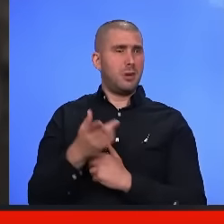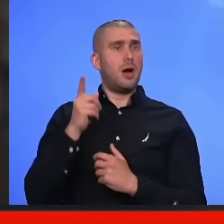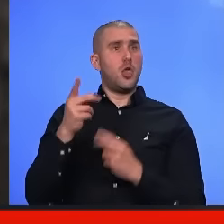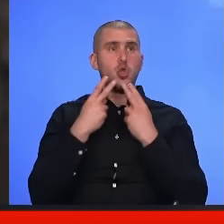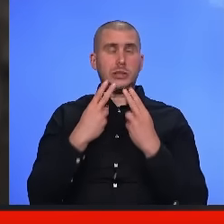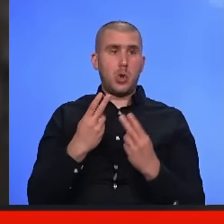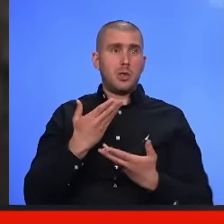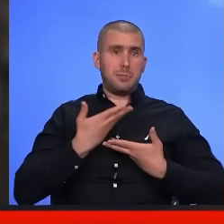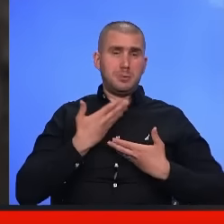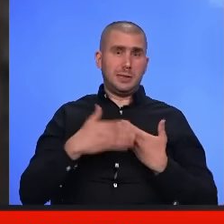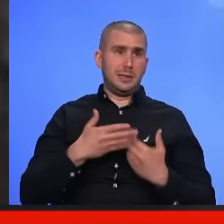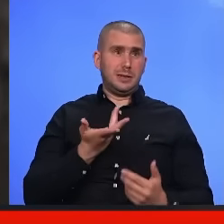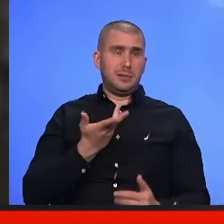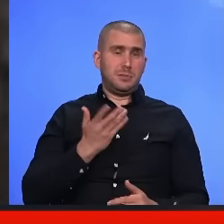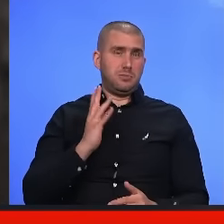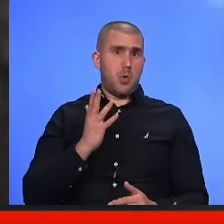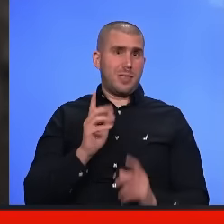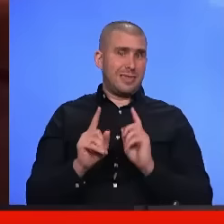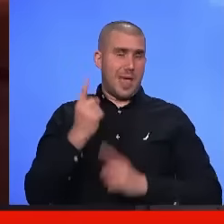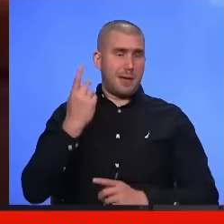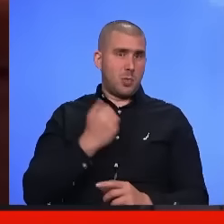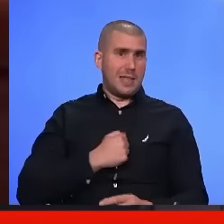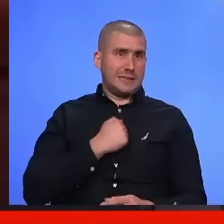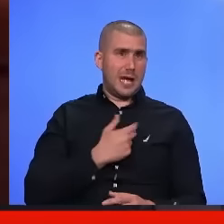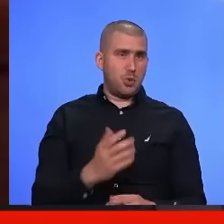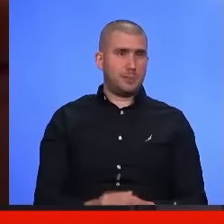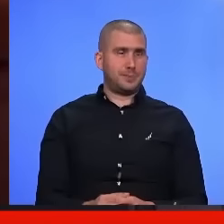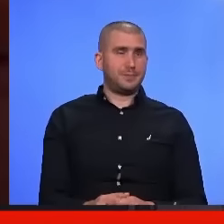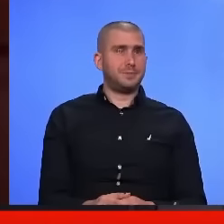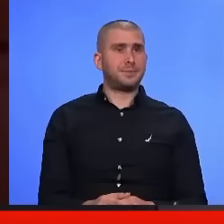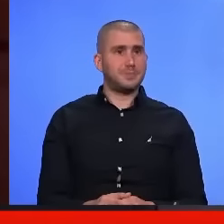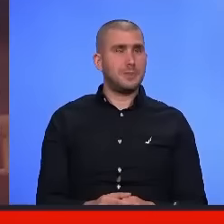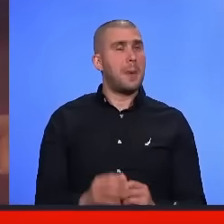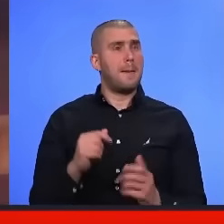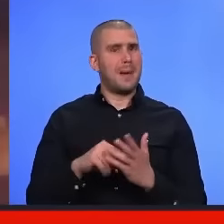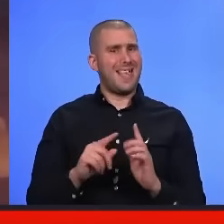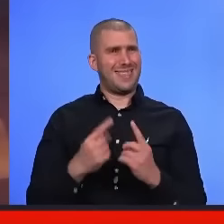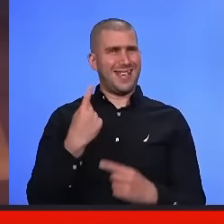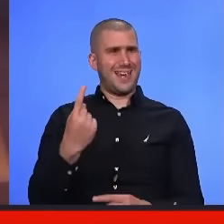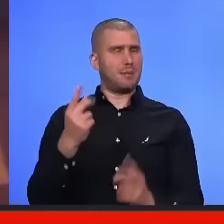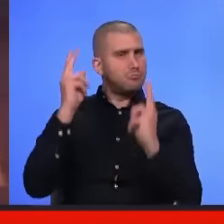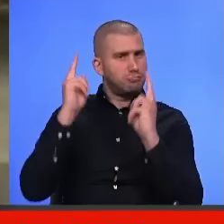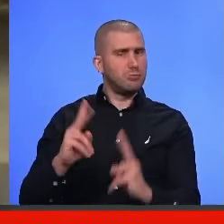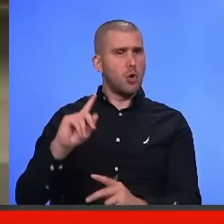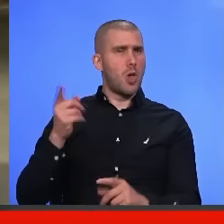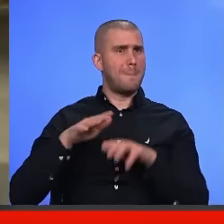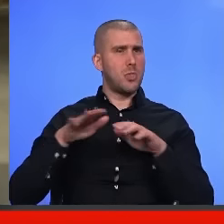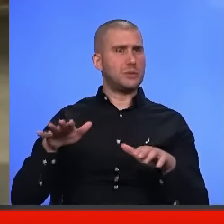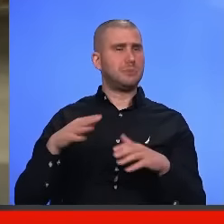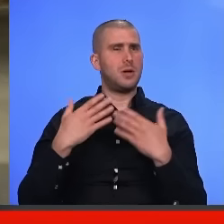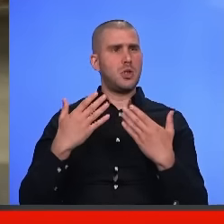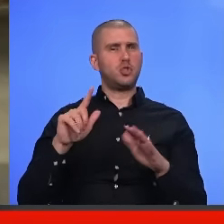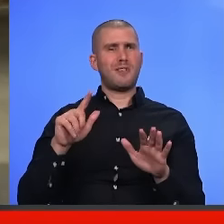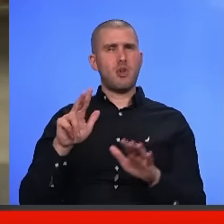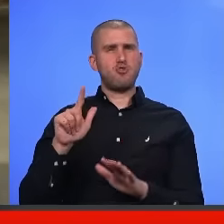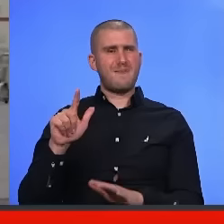שאתה מקבל הן לצערנו הרב דרמטיות. בעקבות התקרית קורקעו כל המטוסים מדגם בואינג